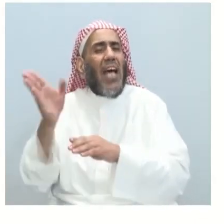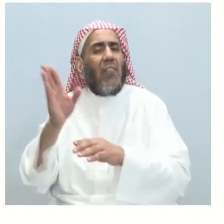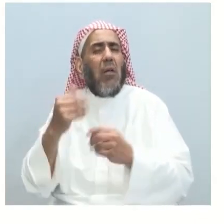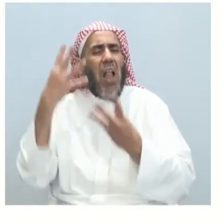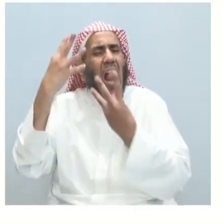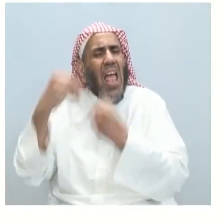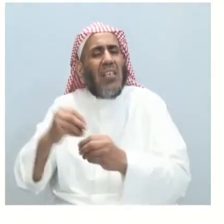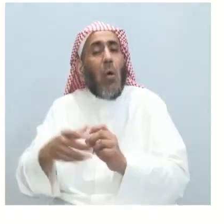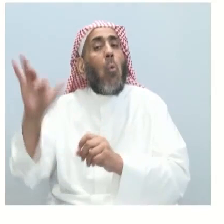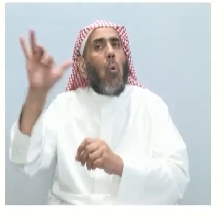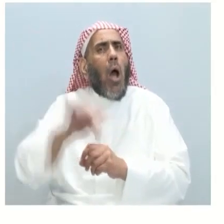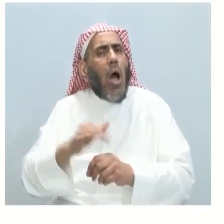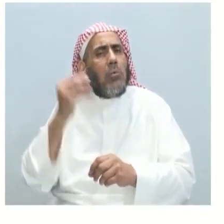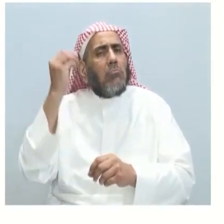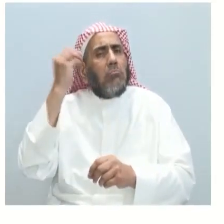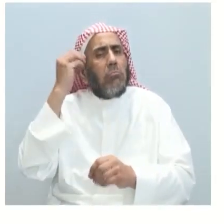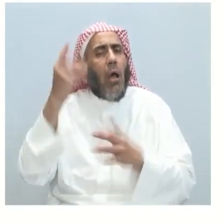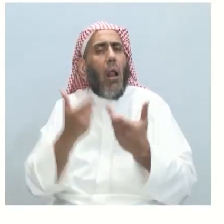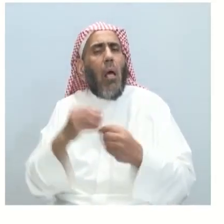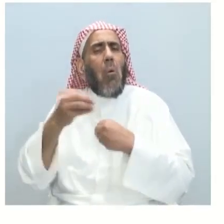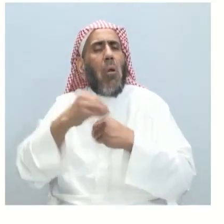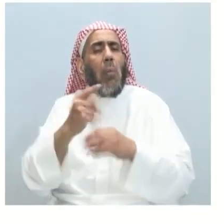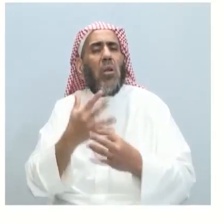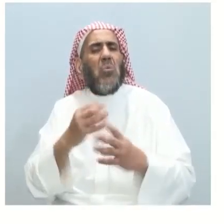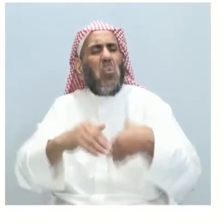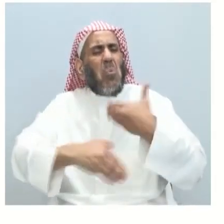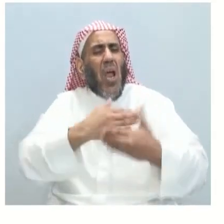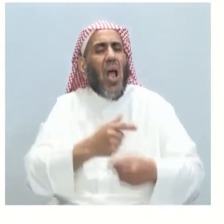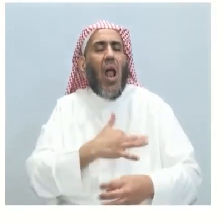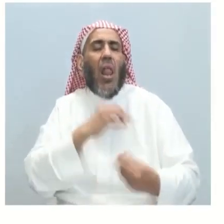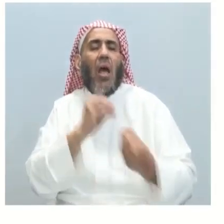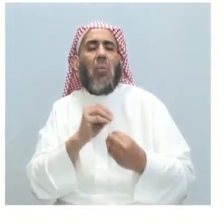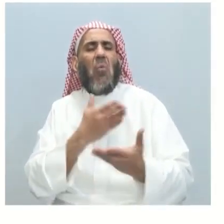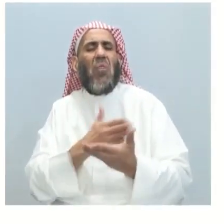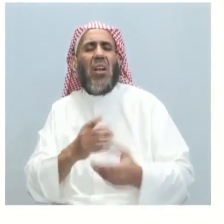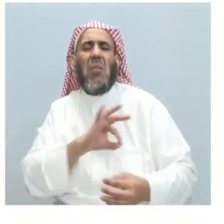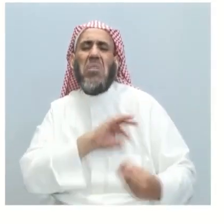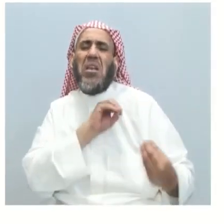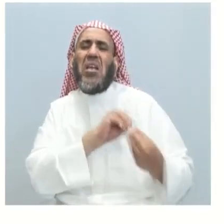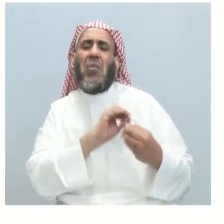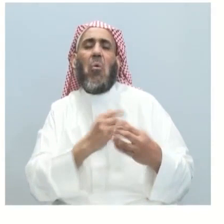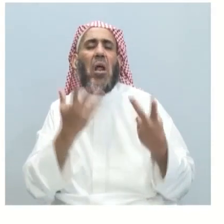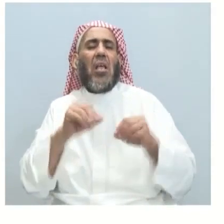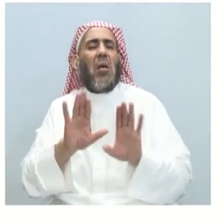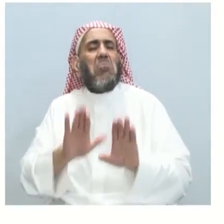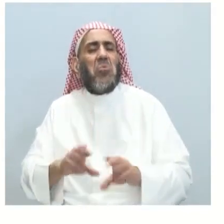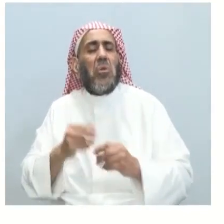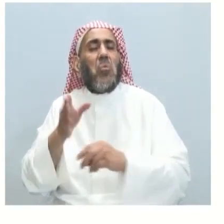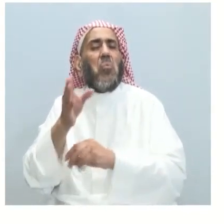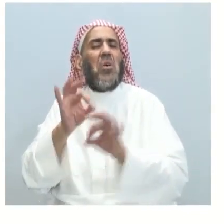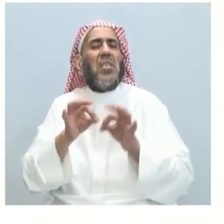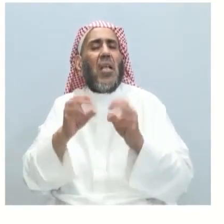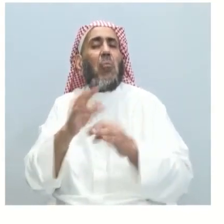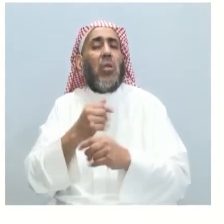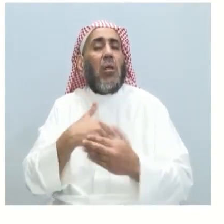ينسى وعاد فتذكر لما عدنا اولم نطوي الغرام لم ينتهي ذلك وفرغ من حنين والم ورضينا بسكون وسلام وانتهينا لفراغ